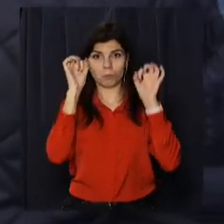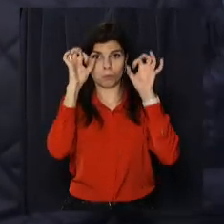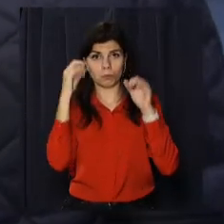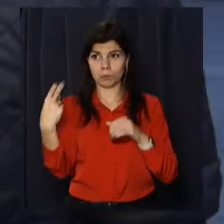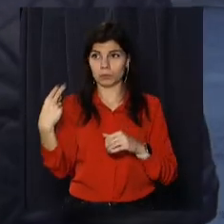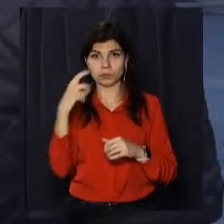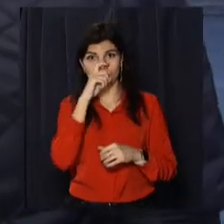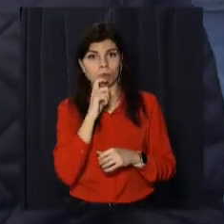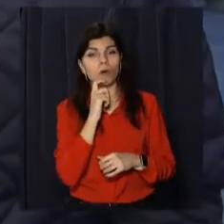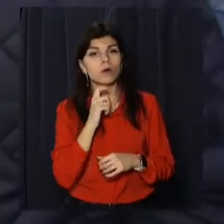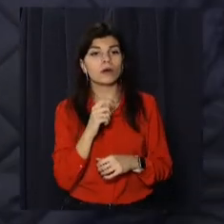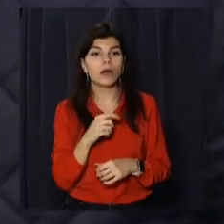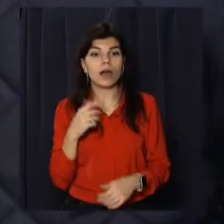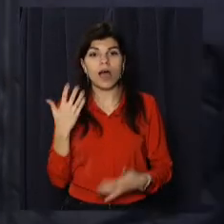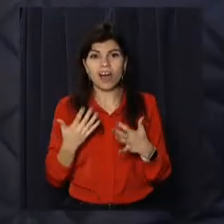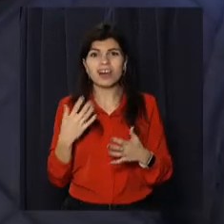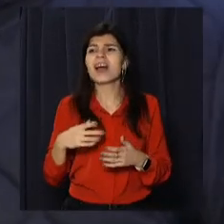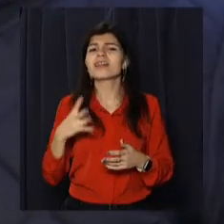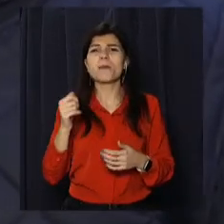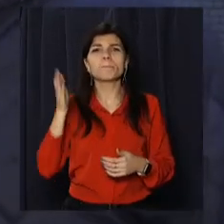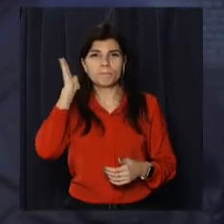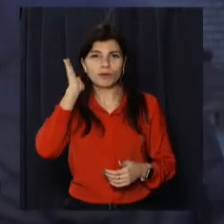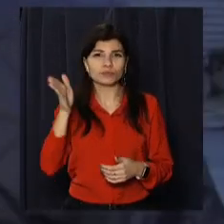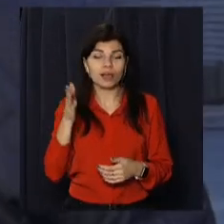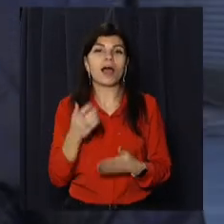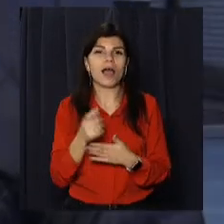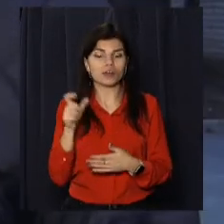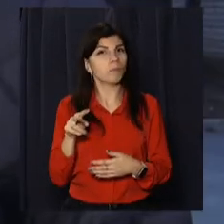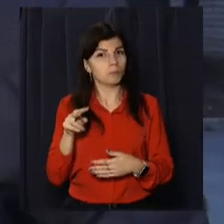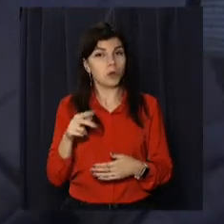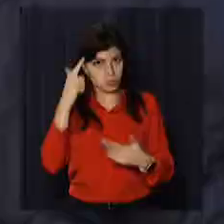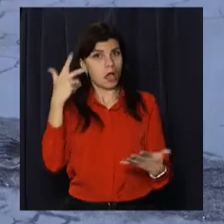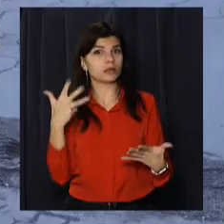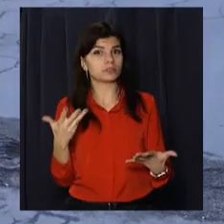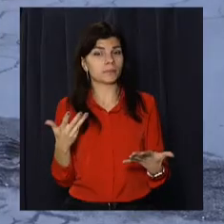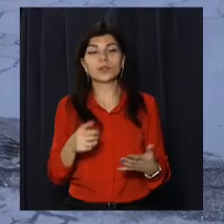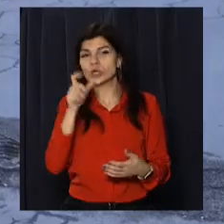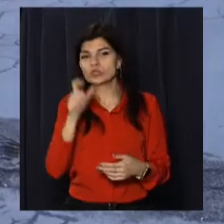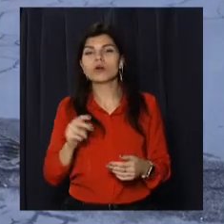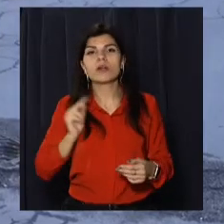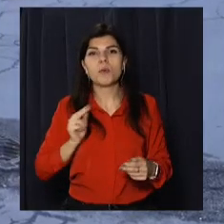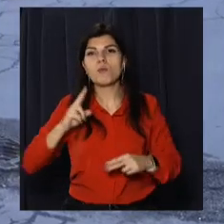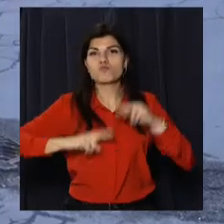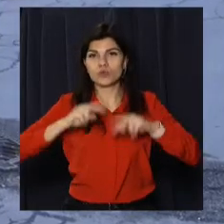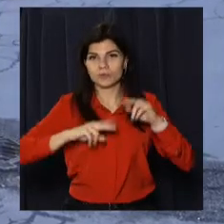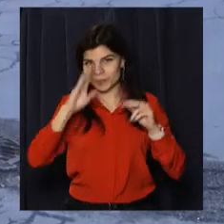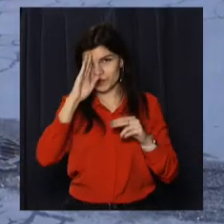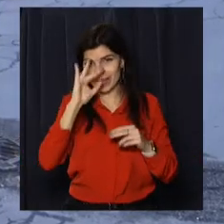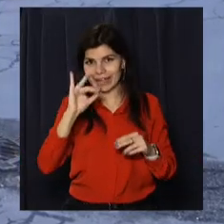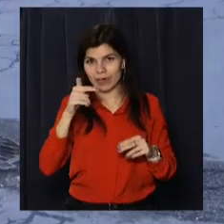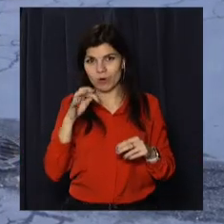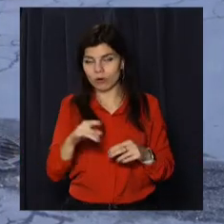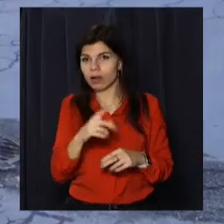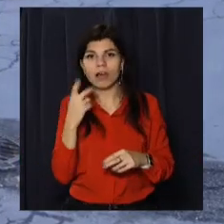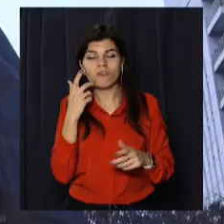вопросительным взглядом. А когда ему говоришь, пошел ты, сразу становится почему-то понятно. Ігор працює в будівельному бізнесі, каже, у ньому без